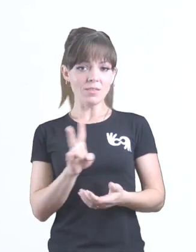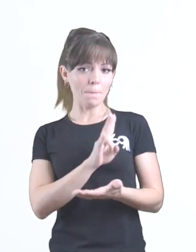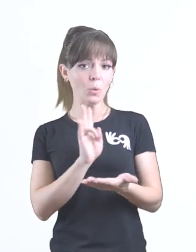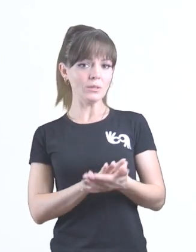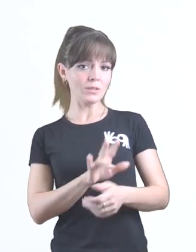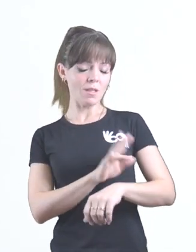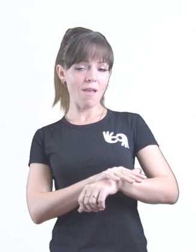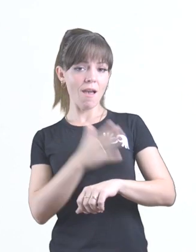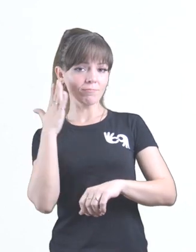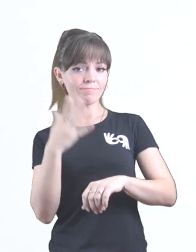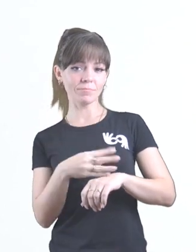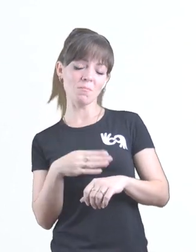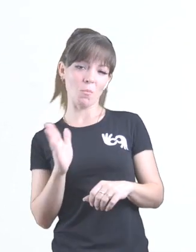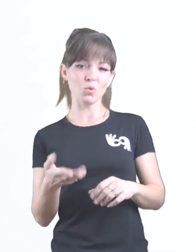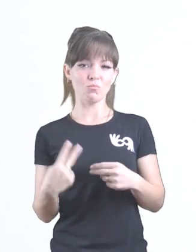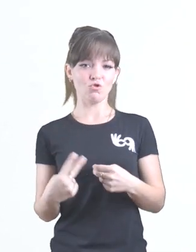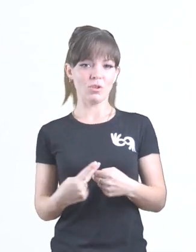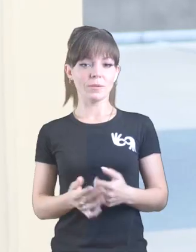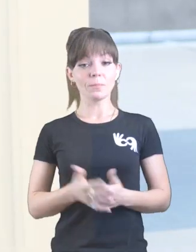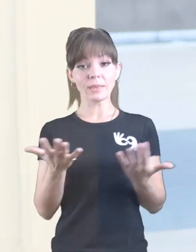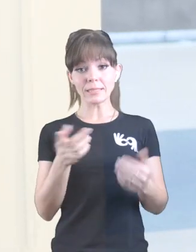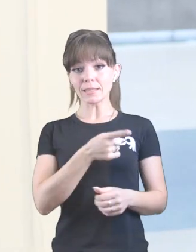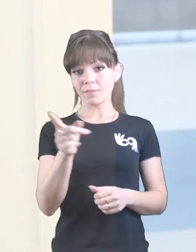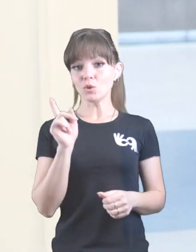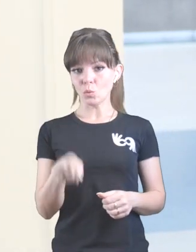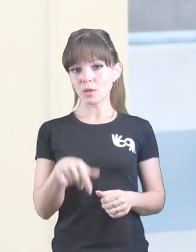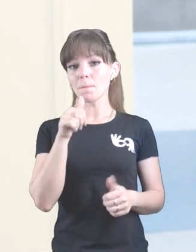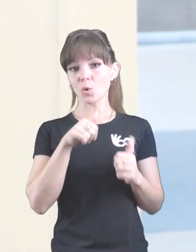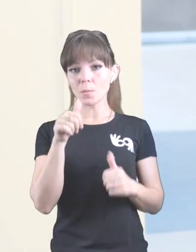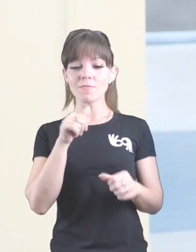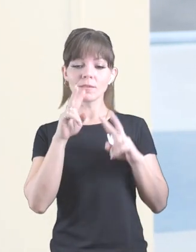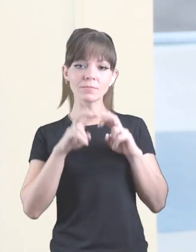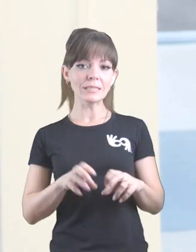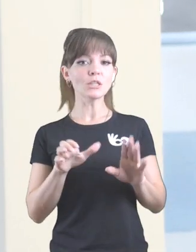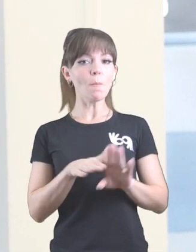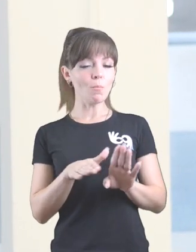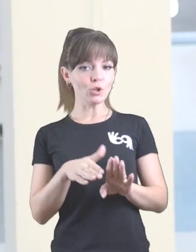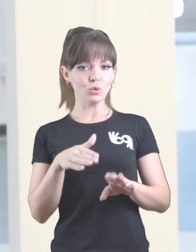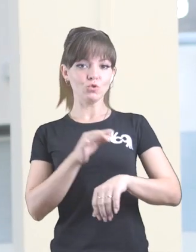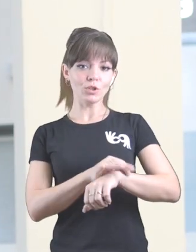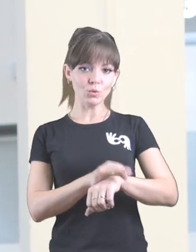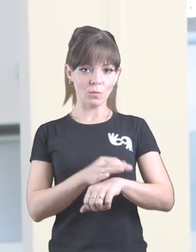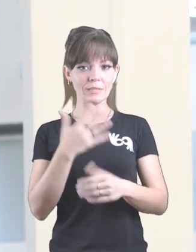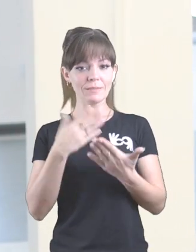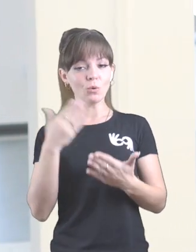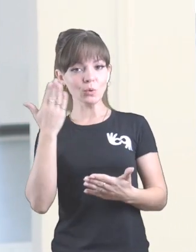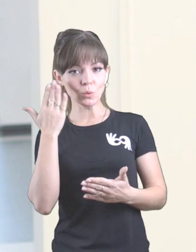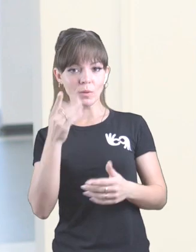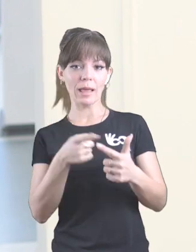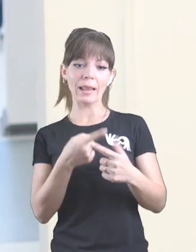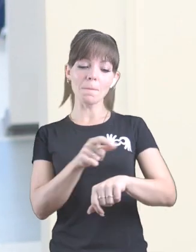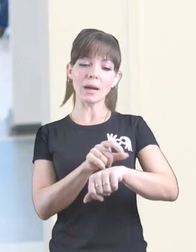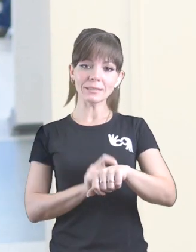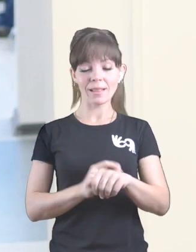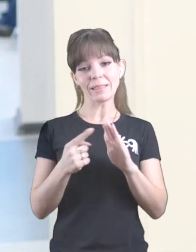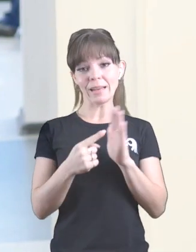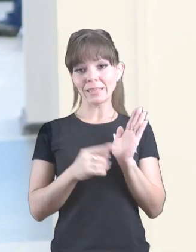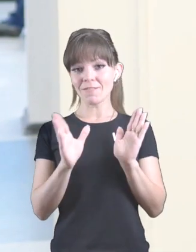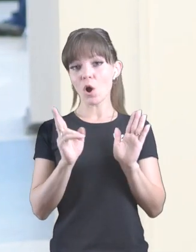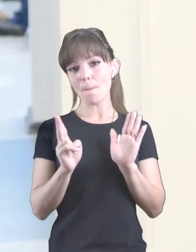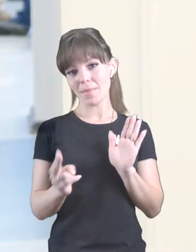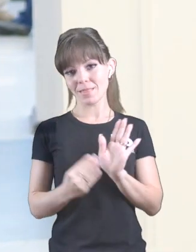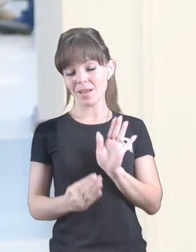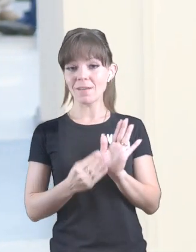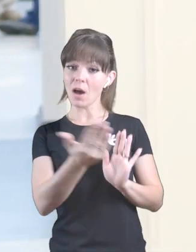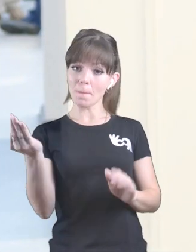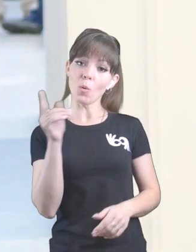на постоянной основе будут мешать. Если вы тоже пробовали мониторить свой сон с помощью часов или фитнес-браслетов, то делитесь в